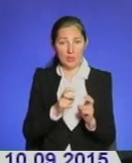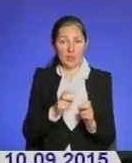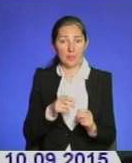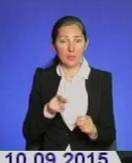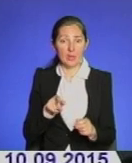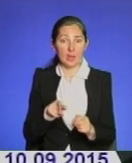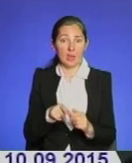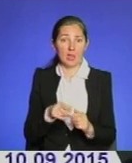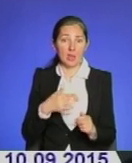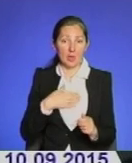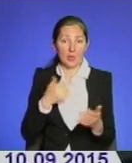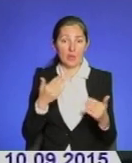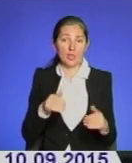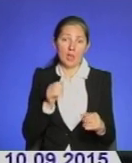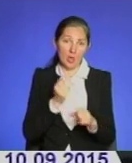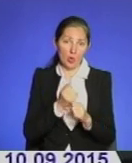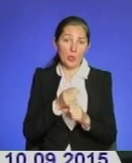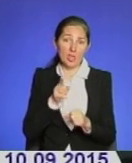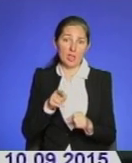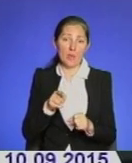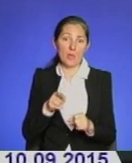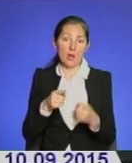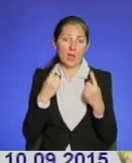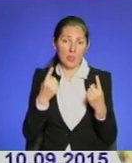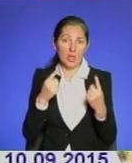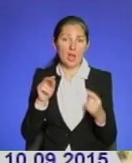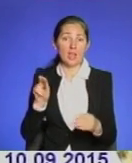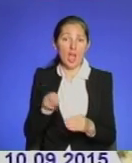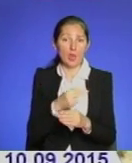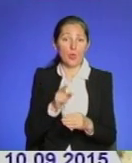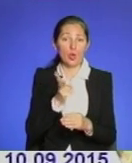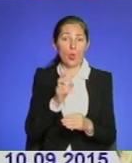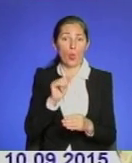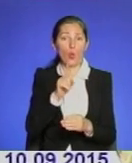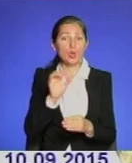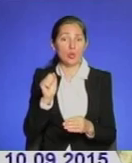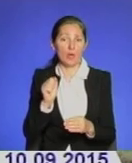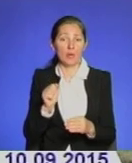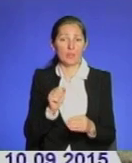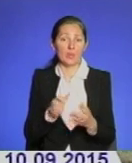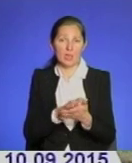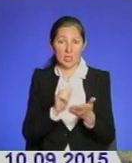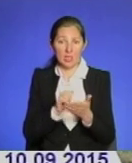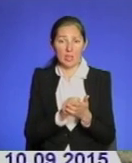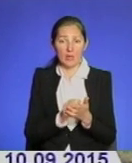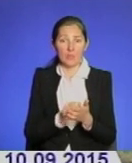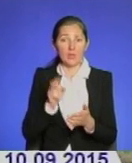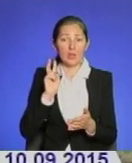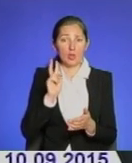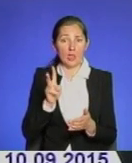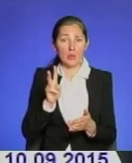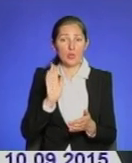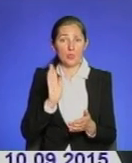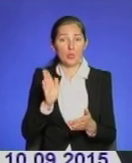вже проводили в нього капітальний ремонт кузова, він зігнив. Тролейбус обійдеться місту майже у 500 тисяч гривень.